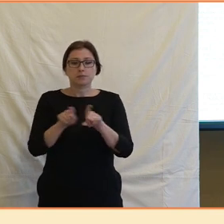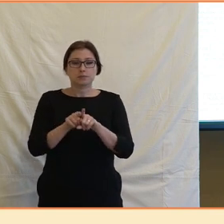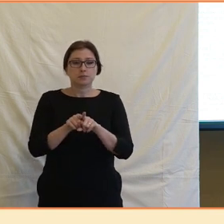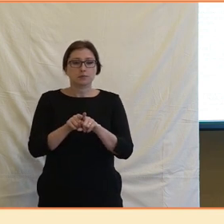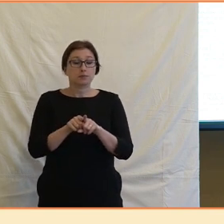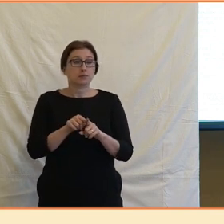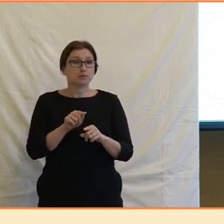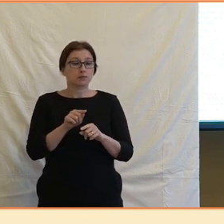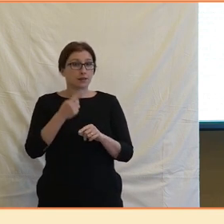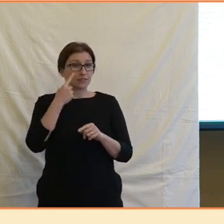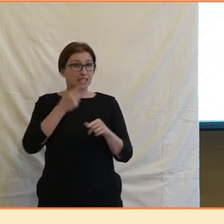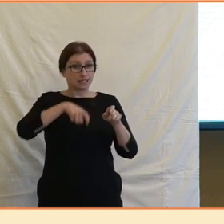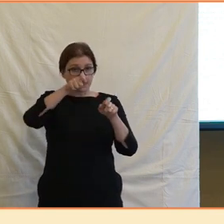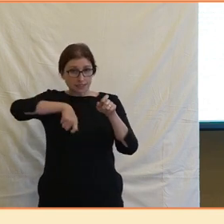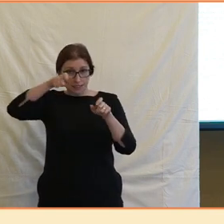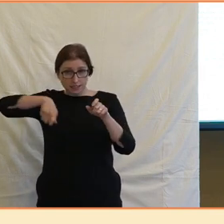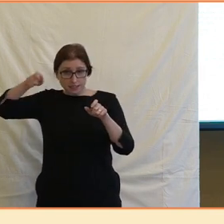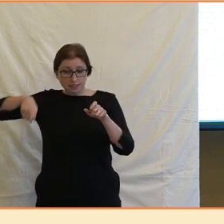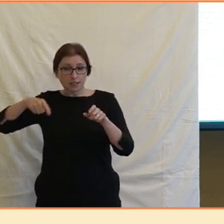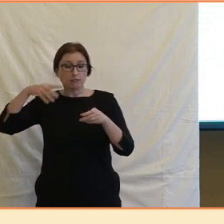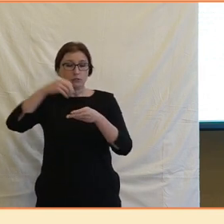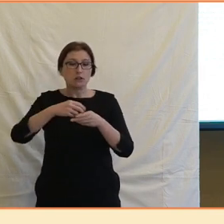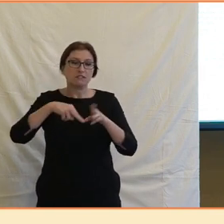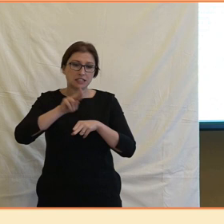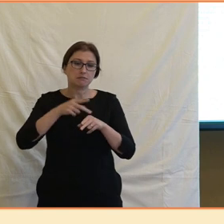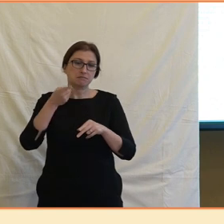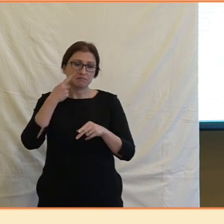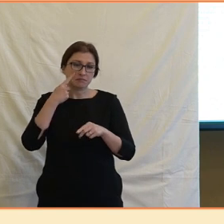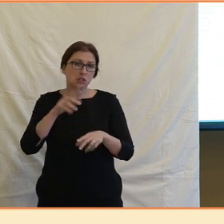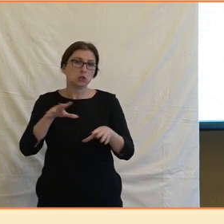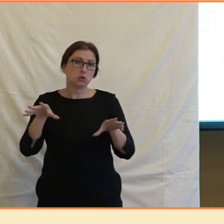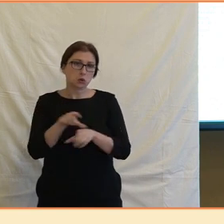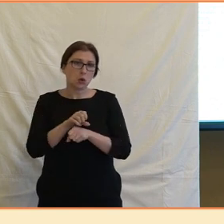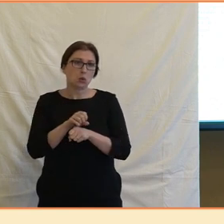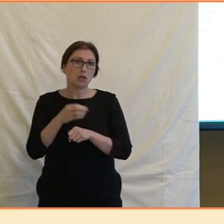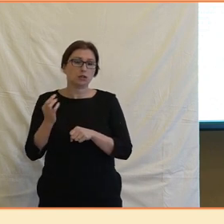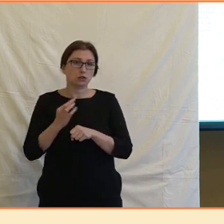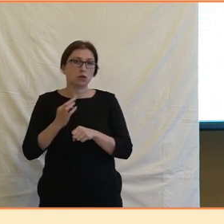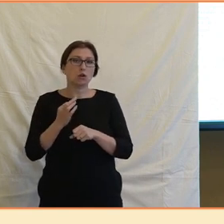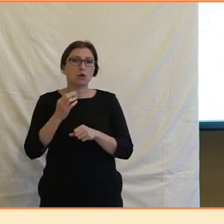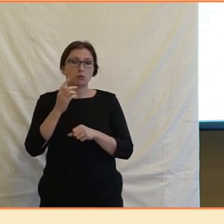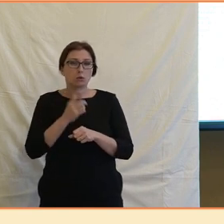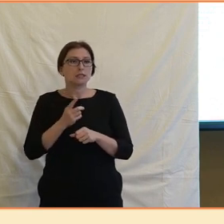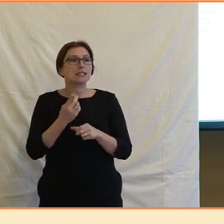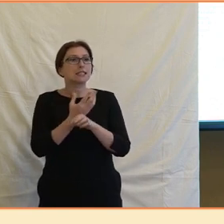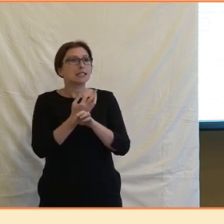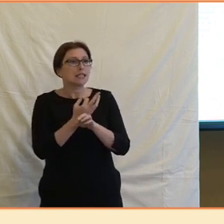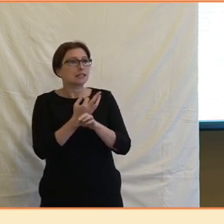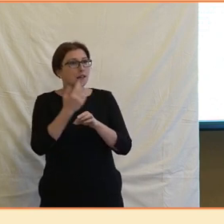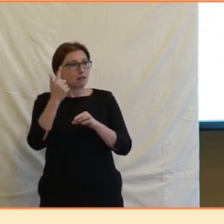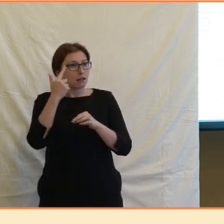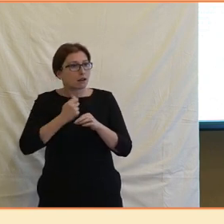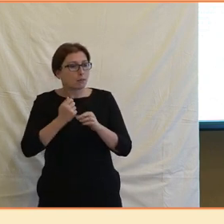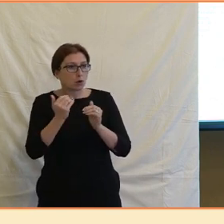A vidíte, že jako drtivá většina z nich tedy souhlasí s tím, že jednou z cest je zvýšení digitální